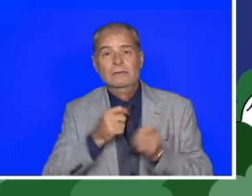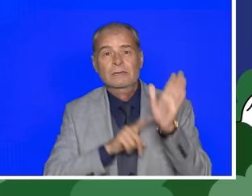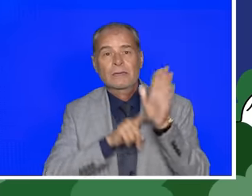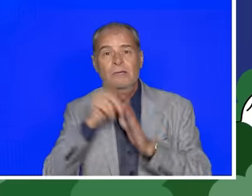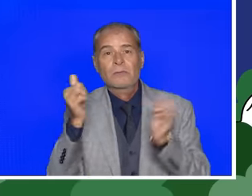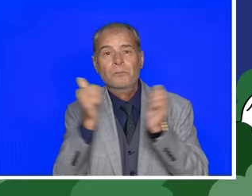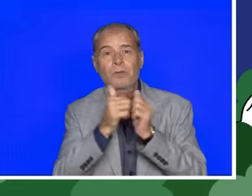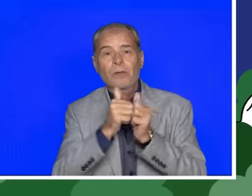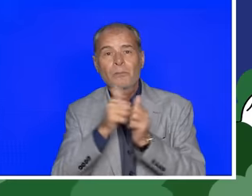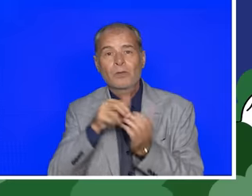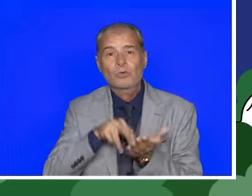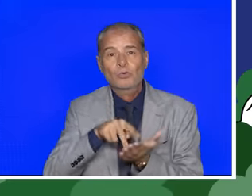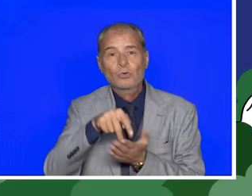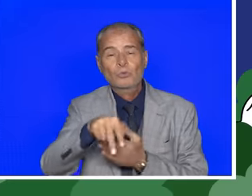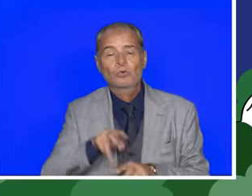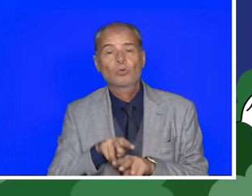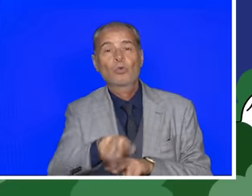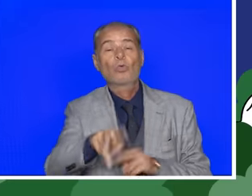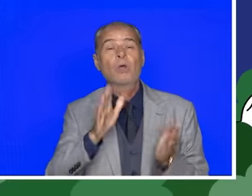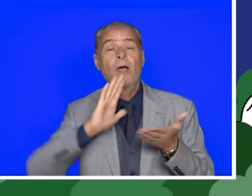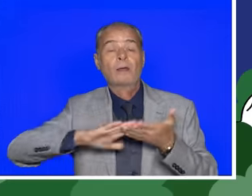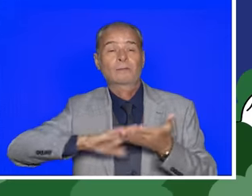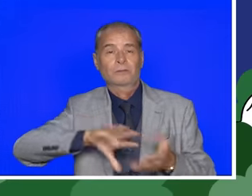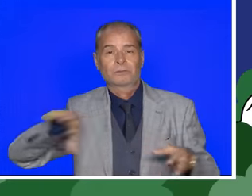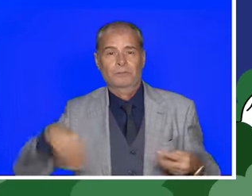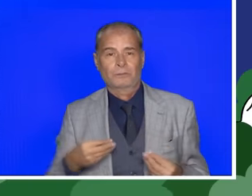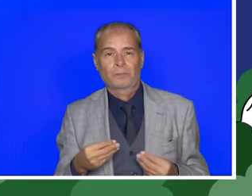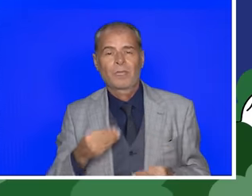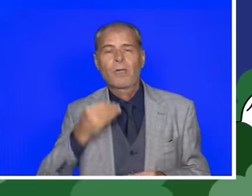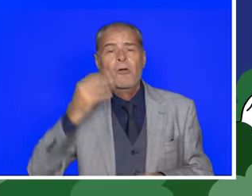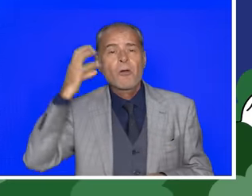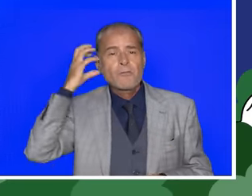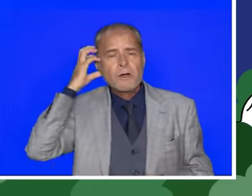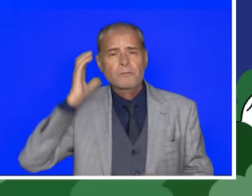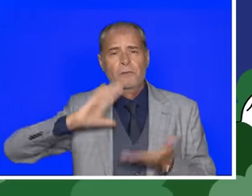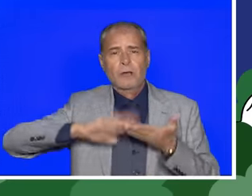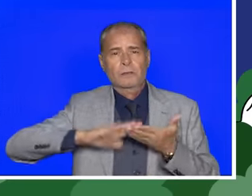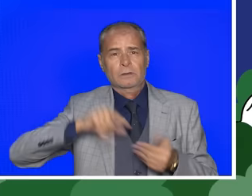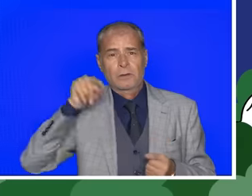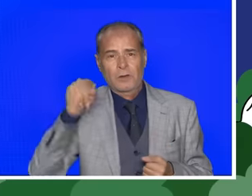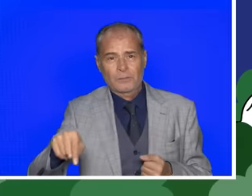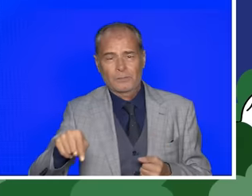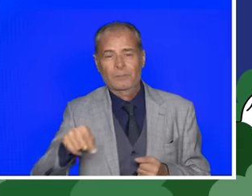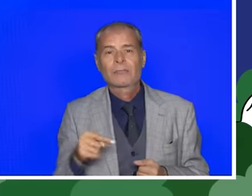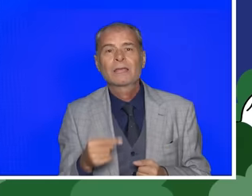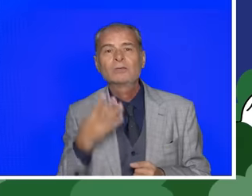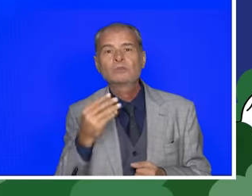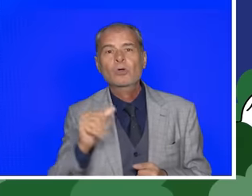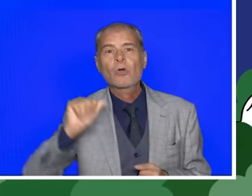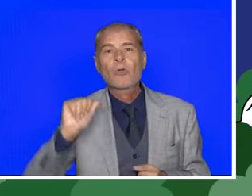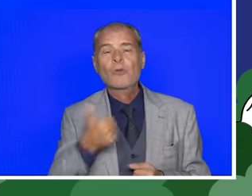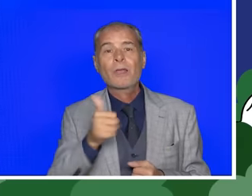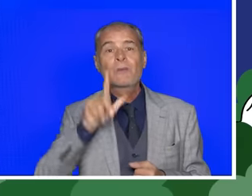yürüdüğümüz yol arkadaşlarımızdır vakıftaki arkadaşlarım kurumlara ihtiyaç